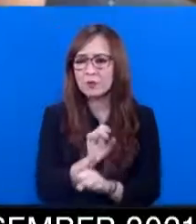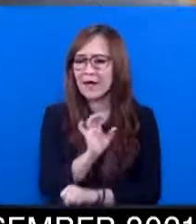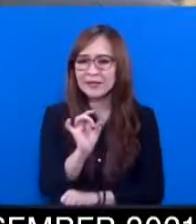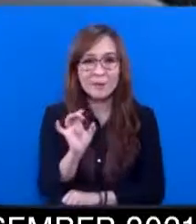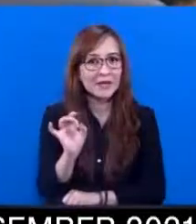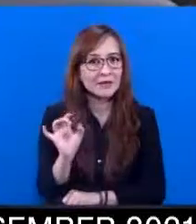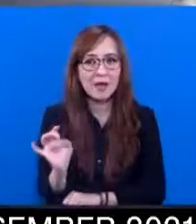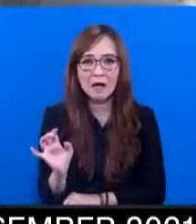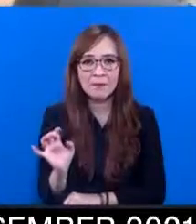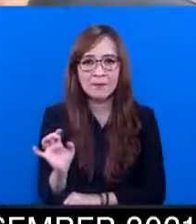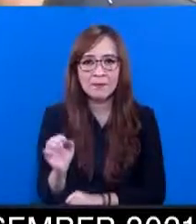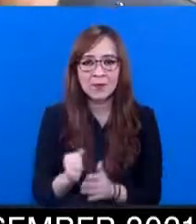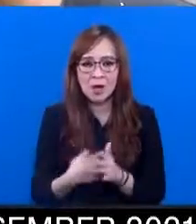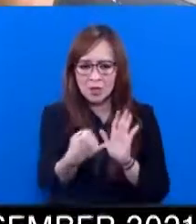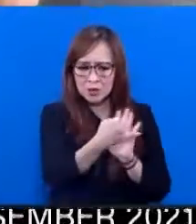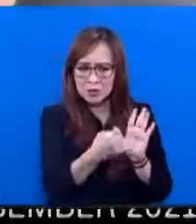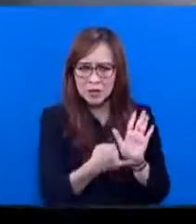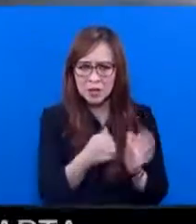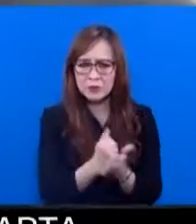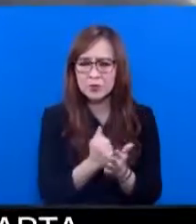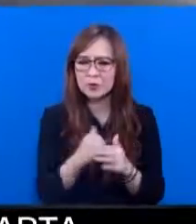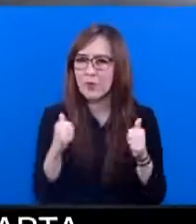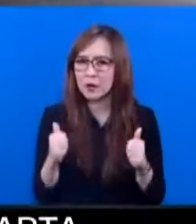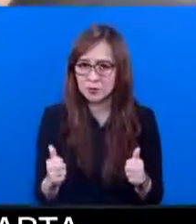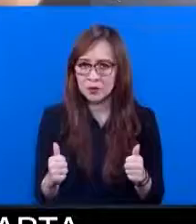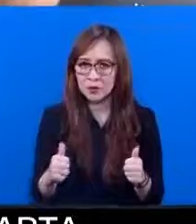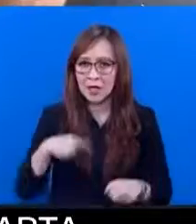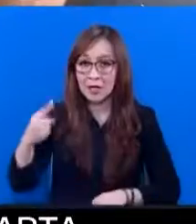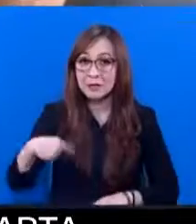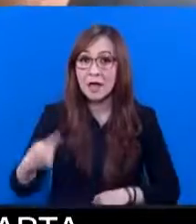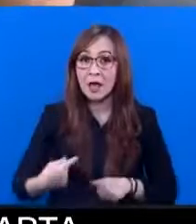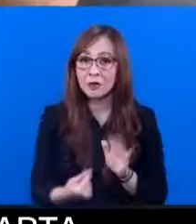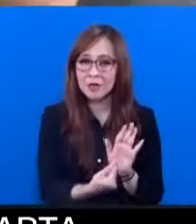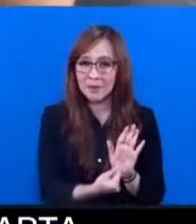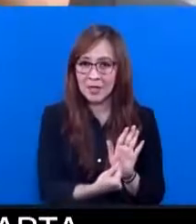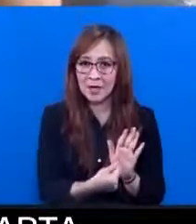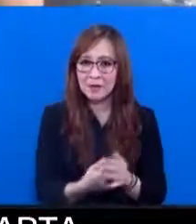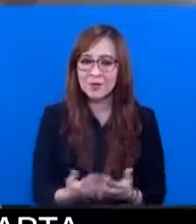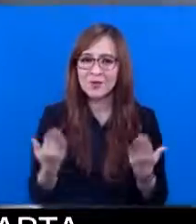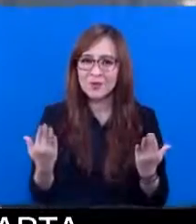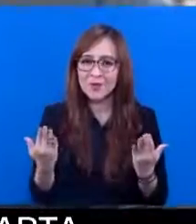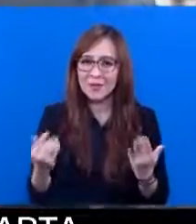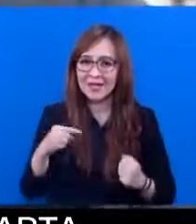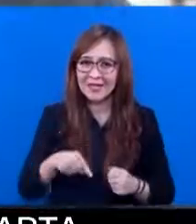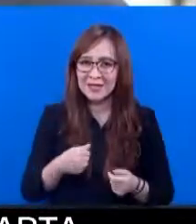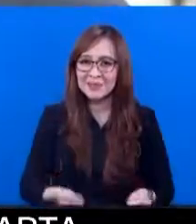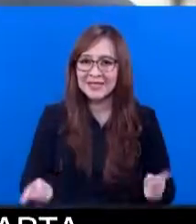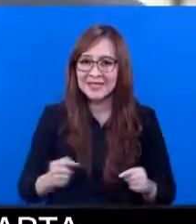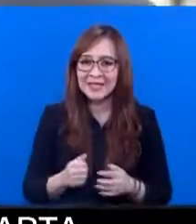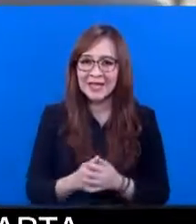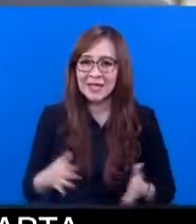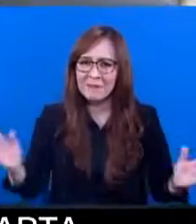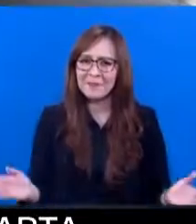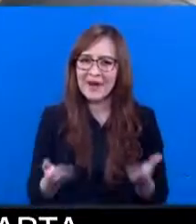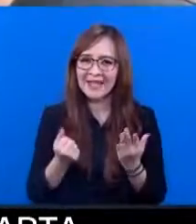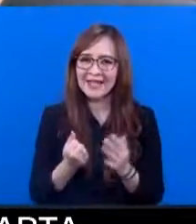payung dari berbagai kreasi yang memang menurut saya sangat menarik untuk selalu ditampilkan ya. Dan mudah-mudahan ini menjadi salah satu era kebangkitan payung tradisi kita di